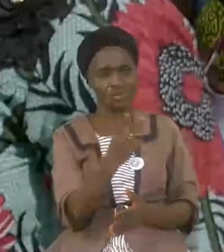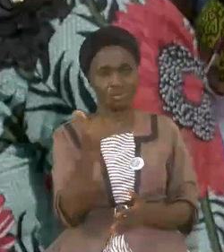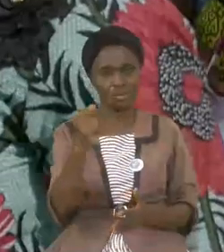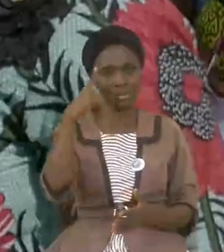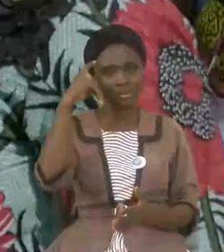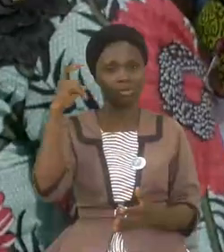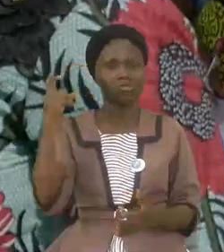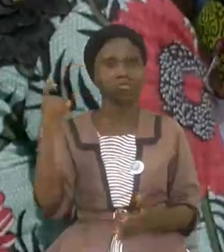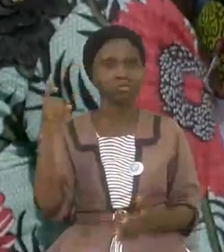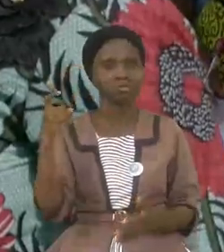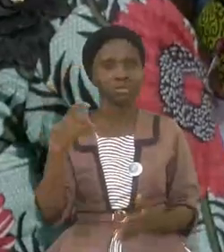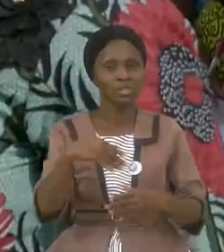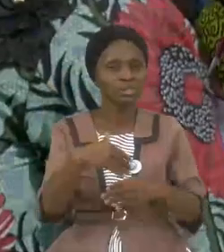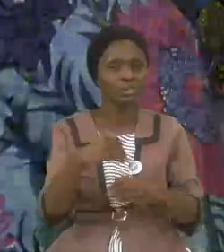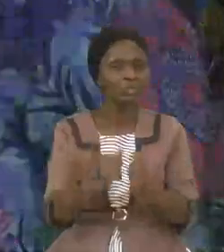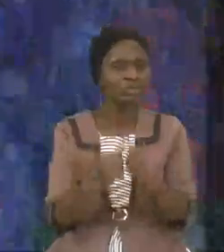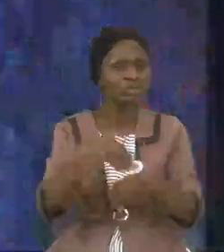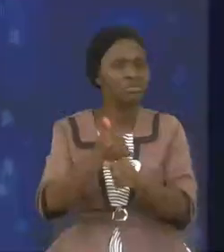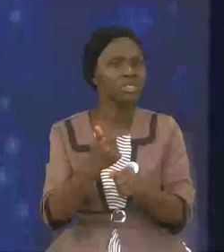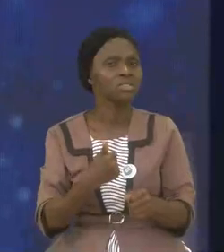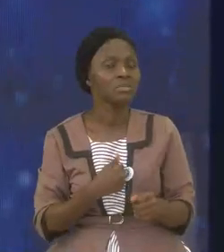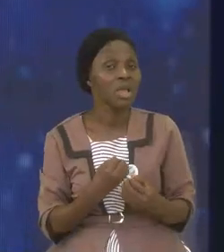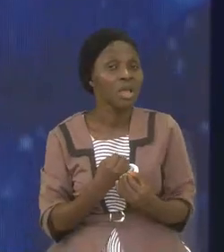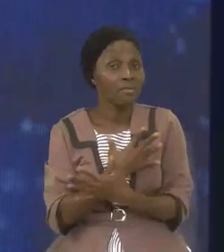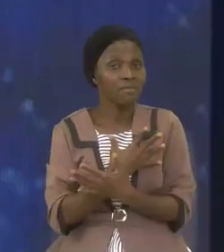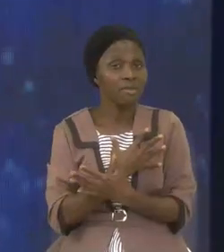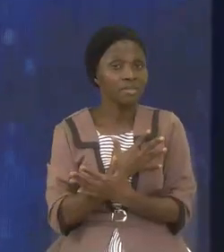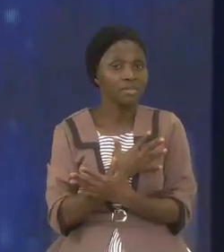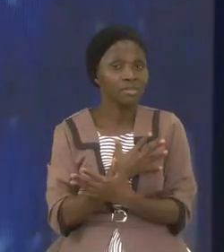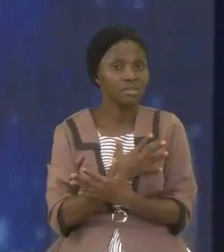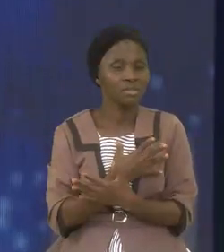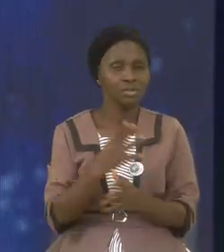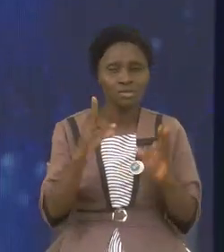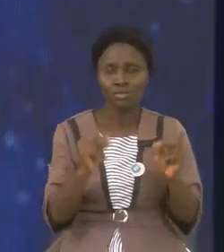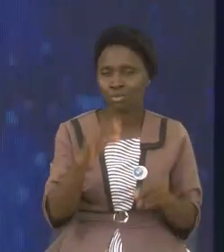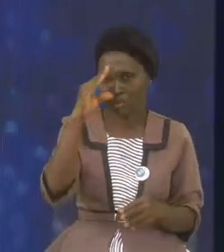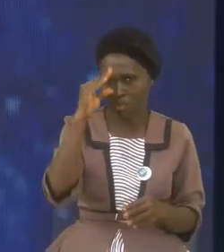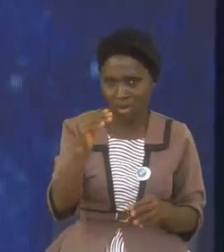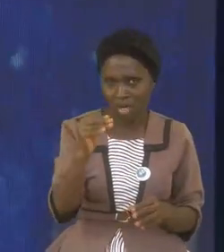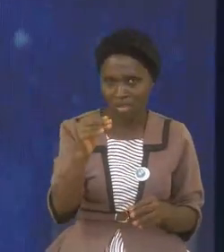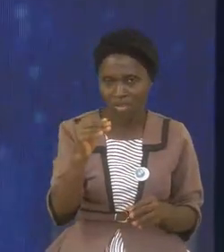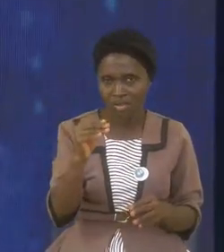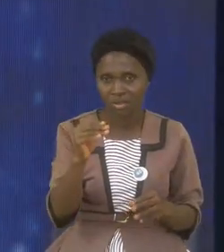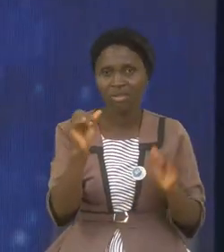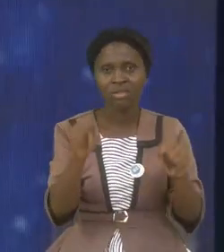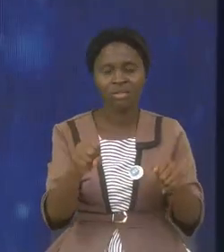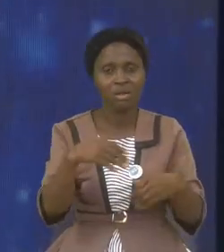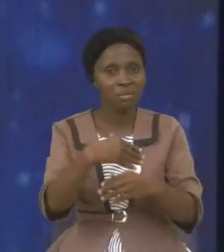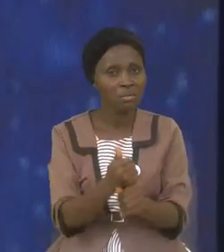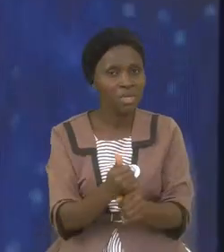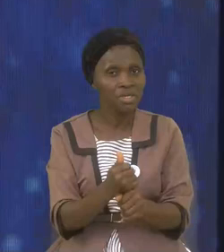dit, verset 5, j'ai eu un songe qui m'a effrayé.